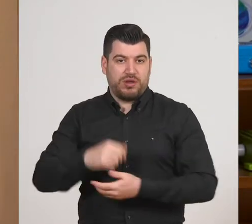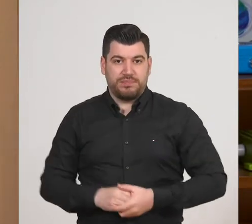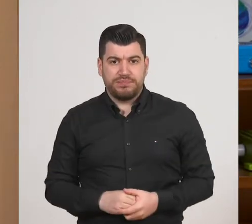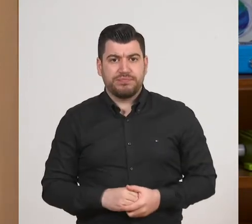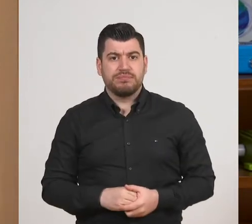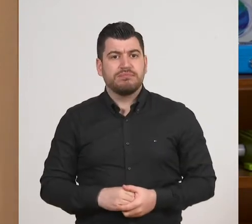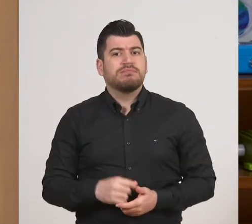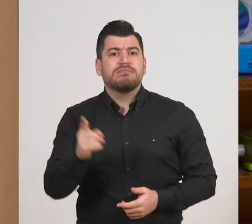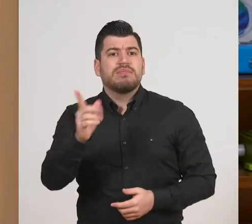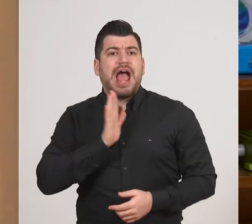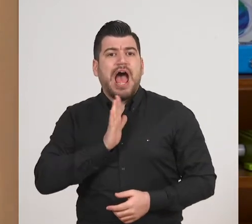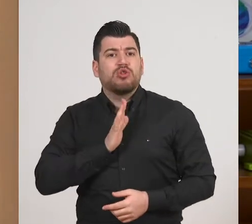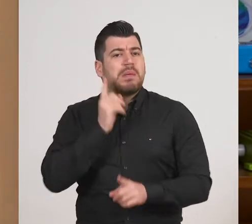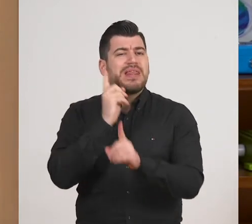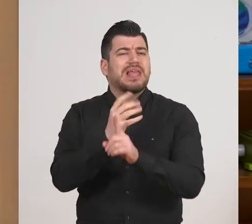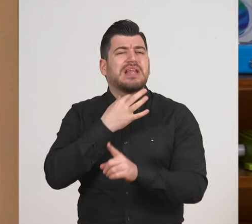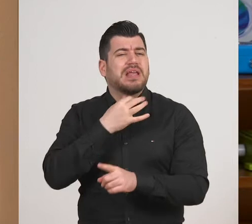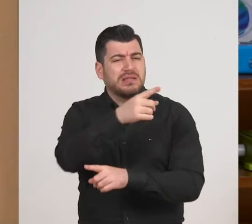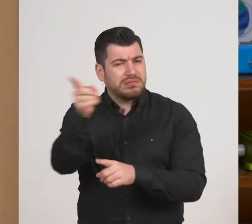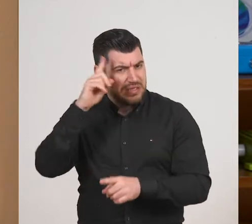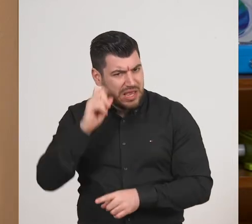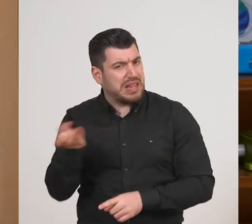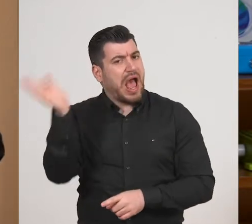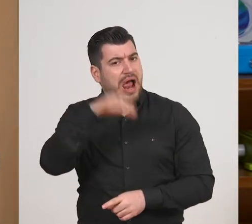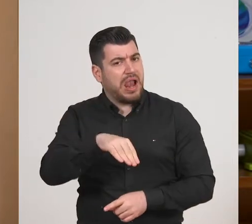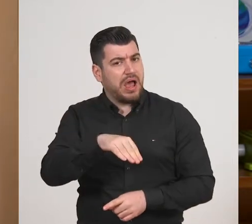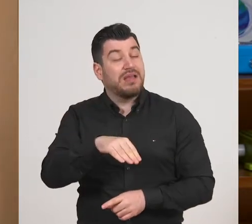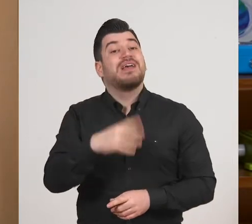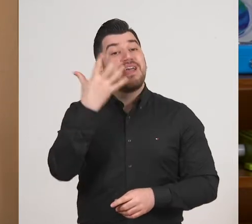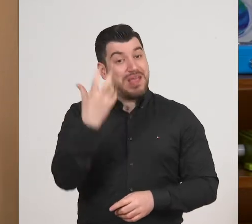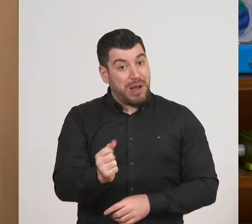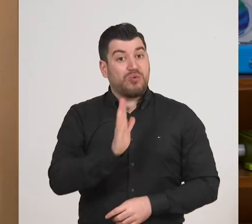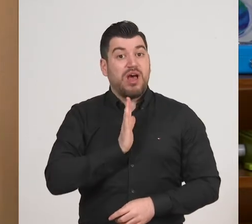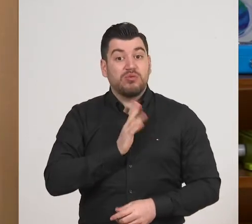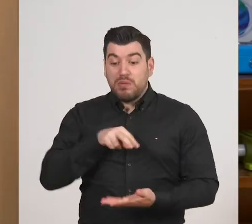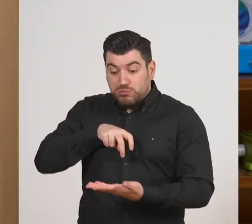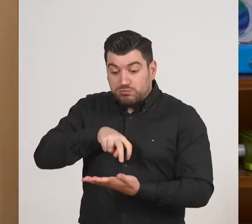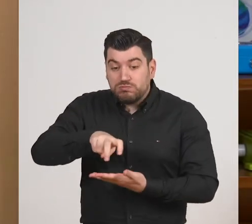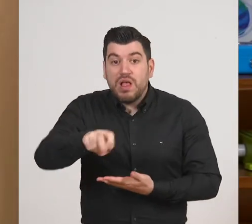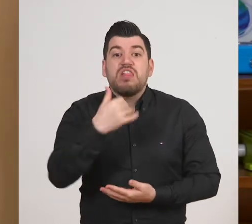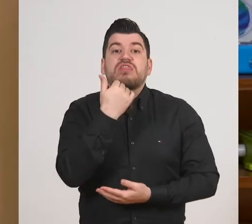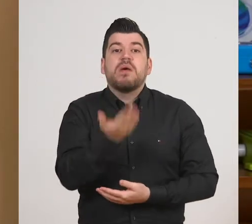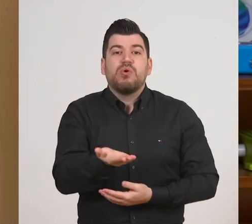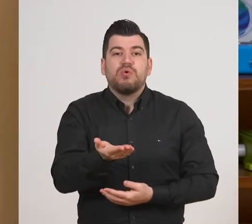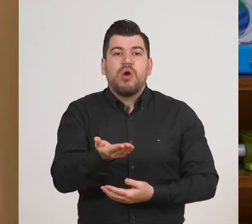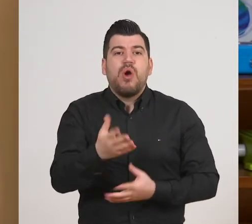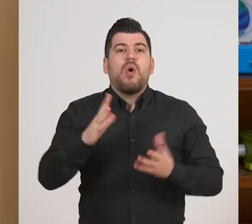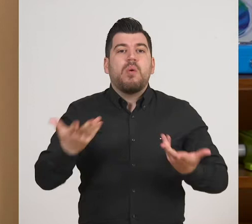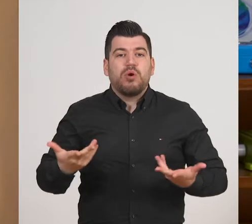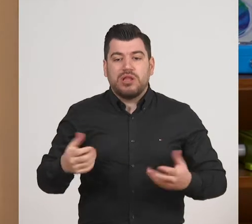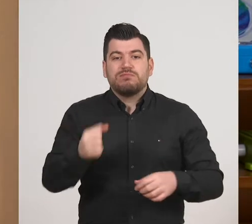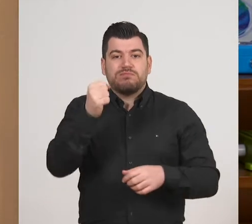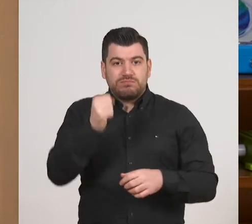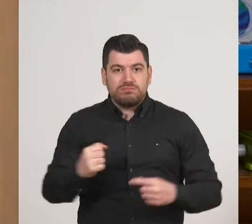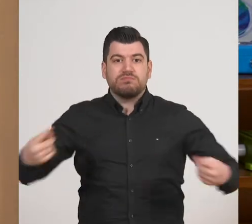Ποια άλλα άτομα με ειδικές ανάγκες γνωρίζετε? Υπάρχουν τα άτομα που δεν μπορούν να μετακινηθούν με τα πόδια τους, αλλά μετακινούνται με